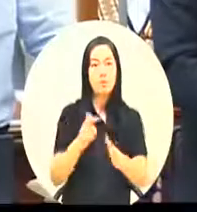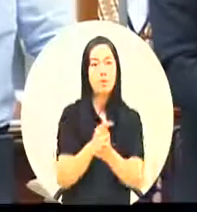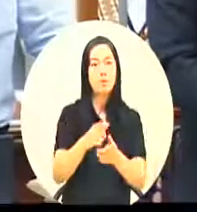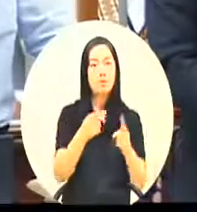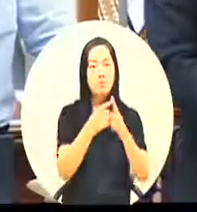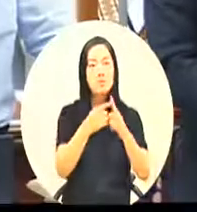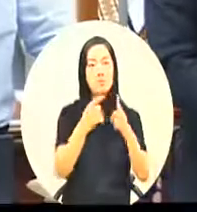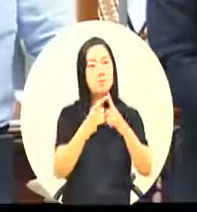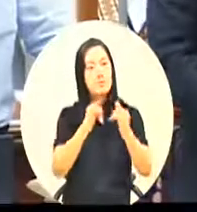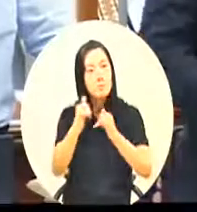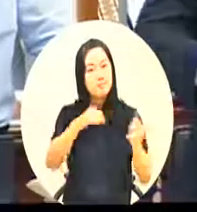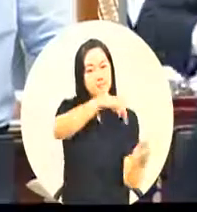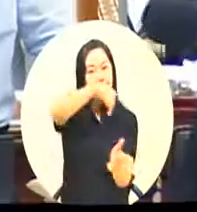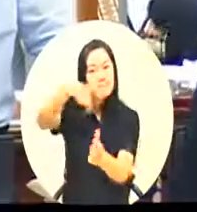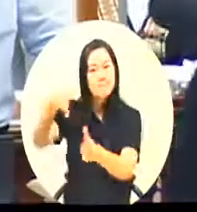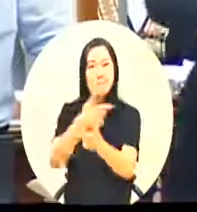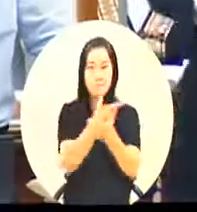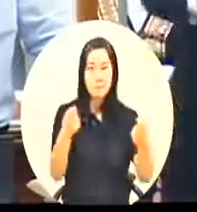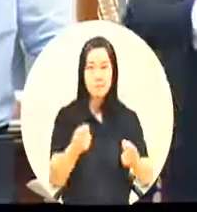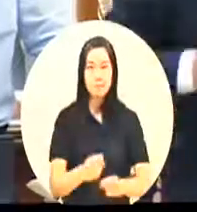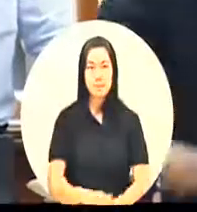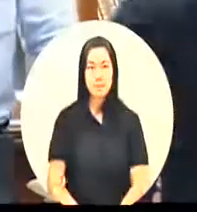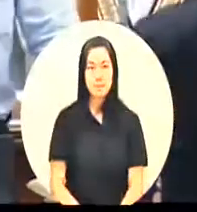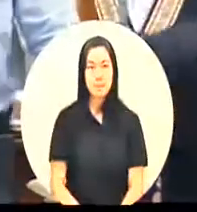啦，全民的教育。以上报告，谢谢。